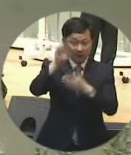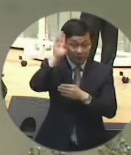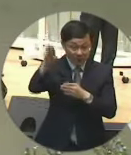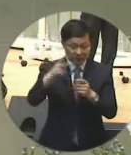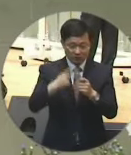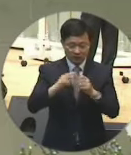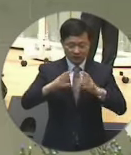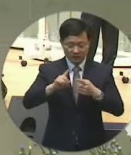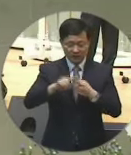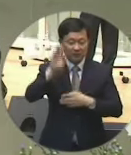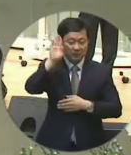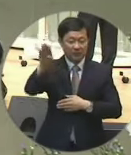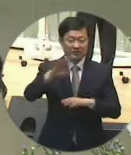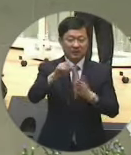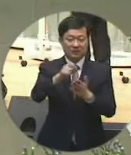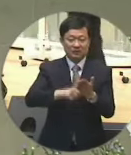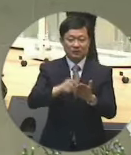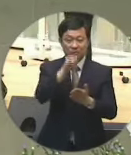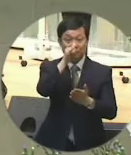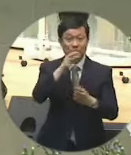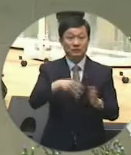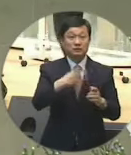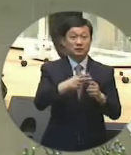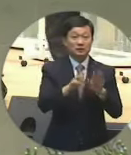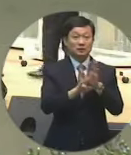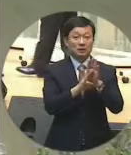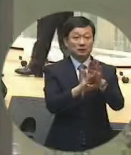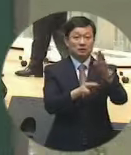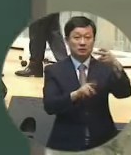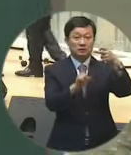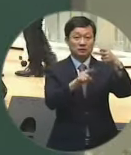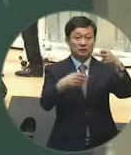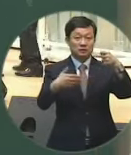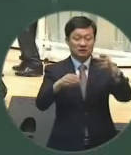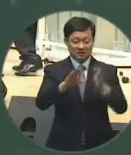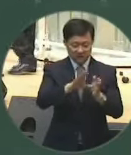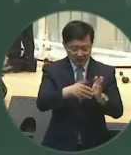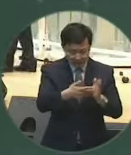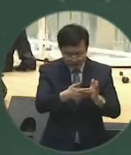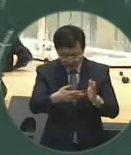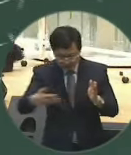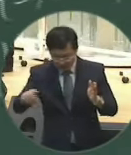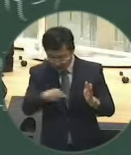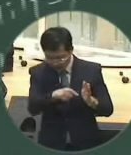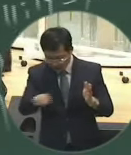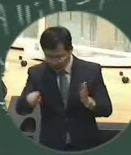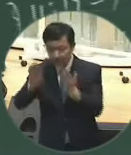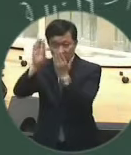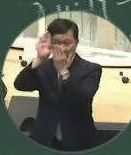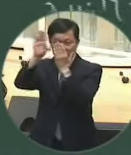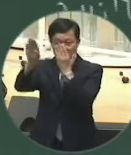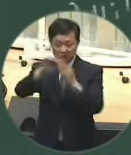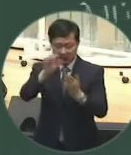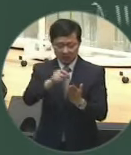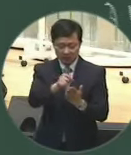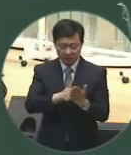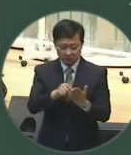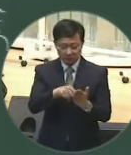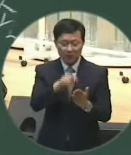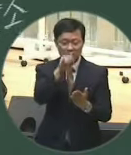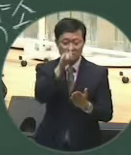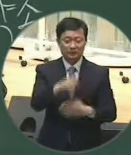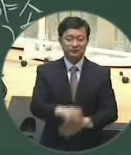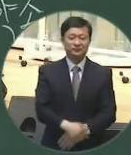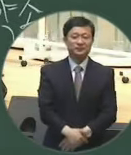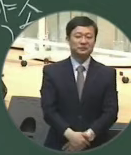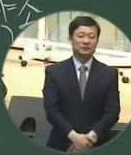future of the world. 계시록 12장 1절에서 9절 시대에 대한 미래 나옵니다. If you look in Revelation chapter 12 verse 1 to